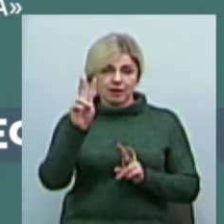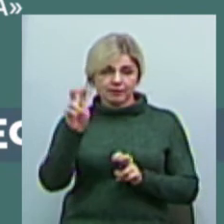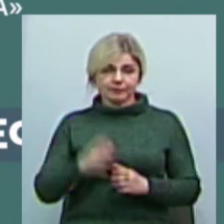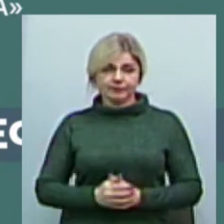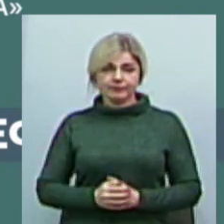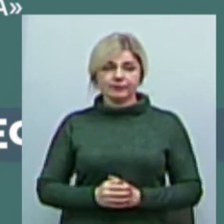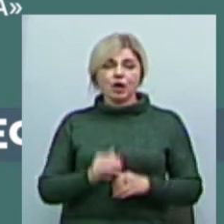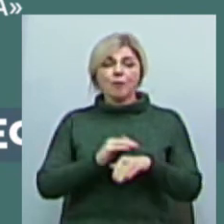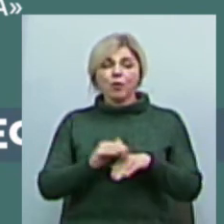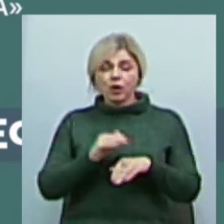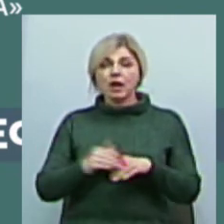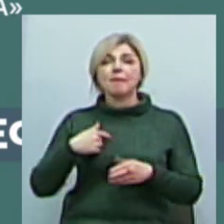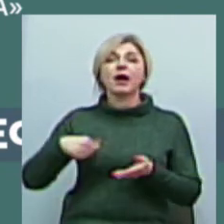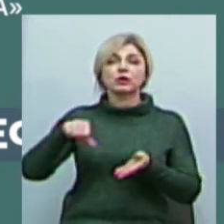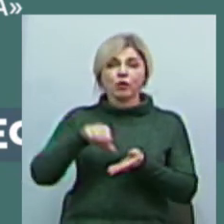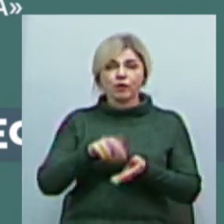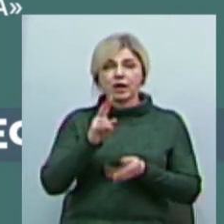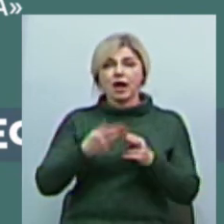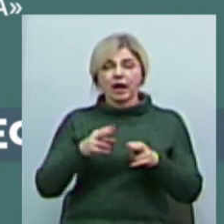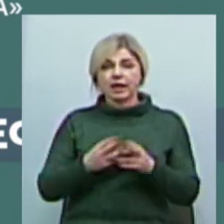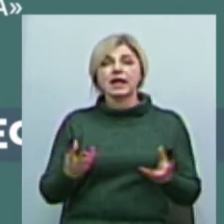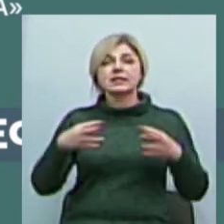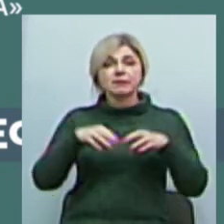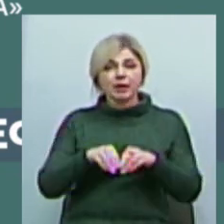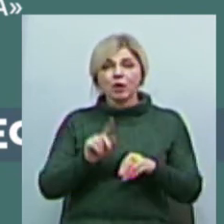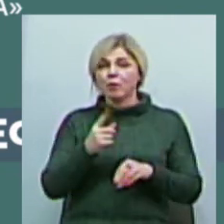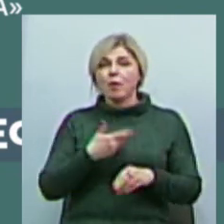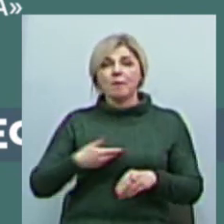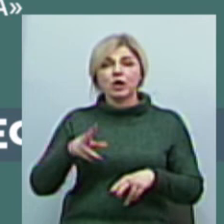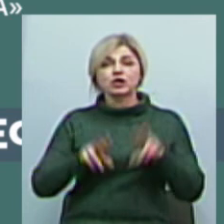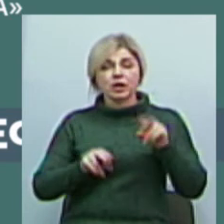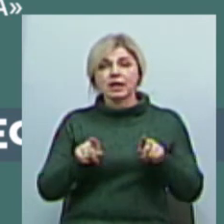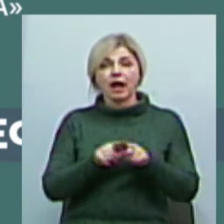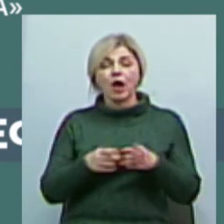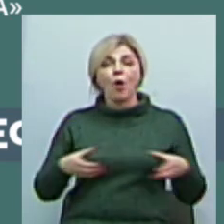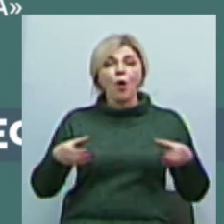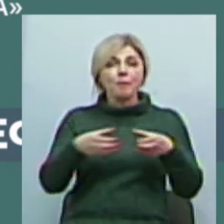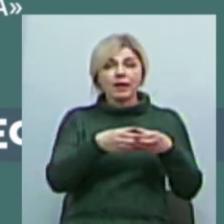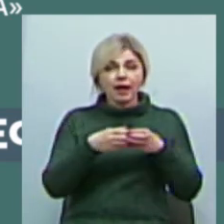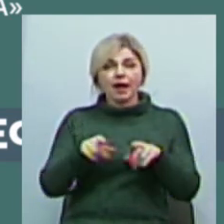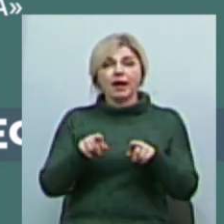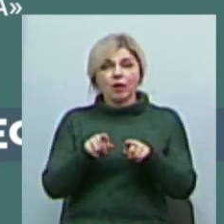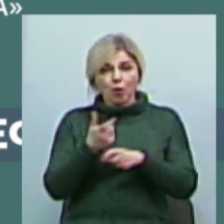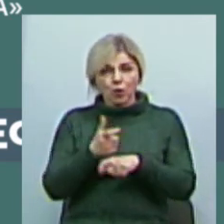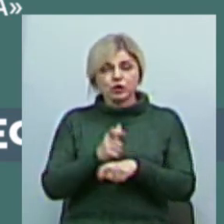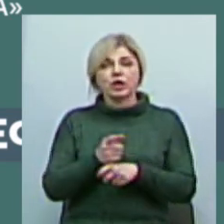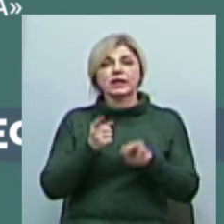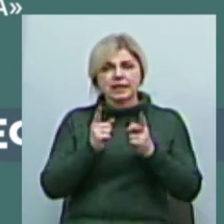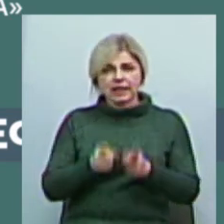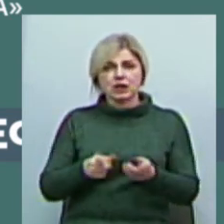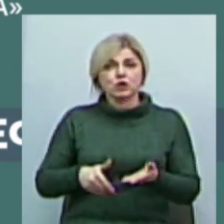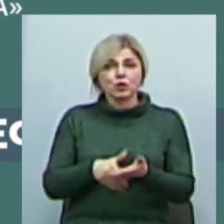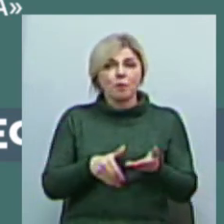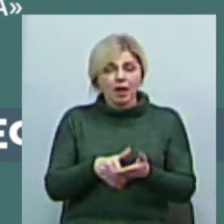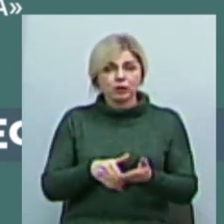«Ласка» долучився до цієї спільноти, тому що ми вважаємо, що таке об'єднання, така платформа є дуже дійсним інструментом